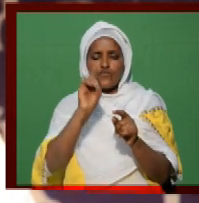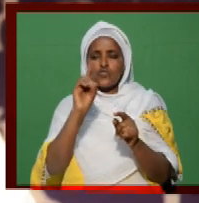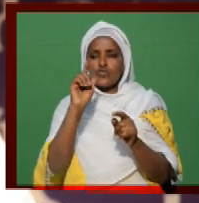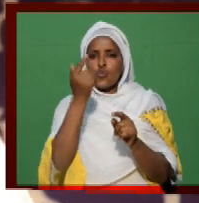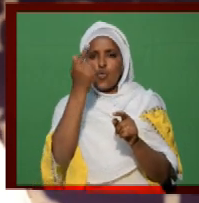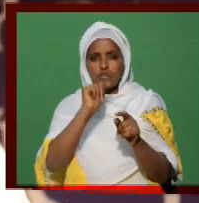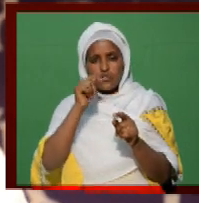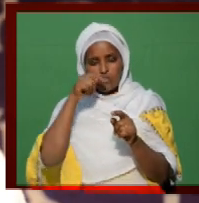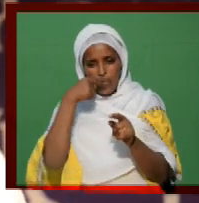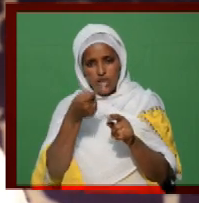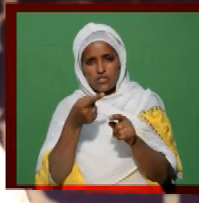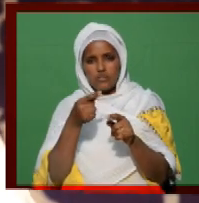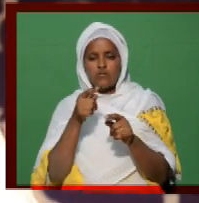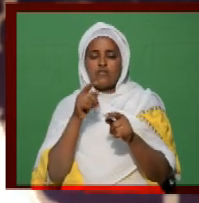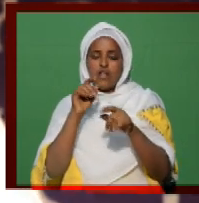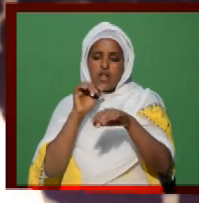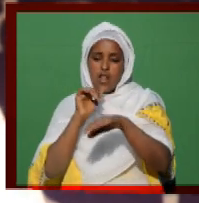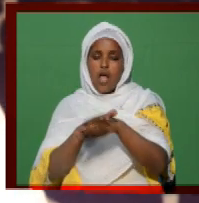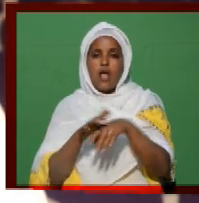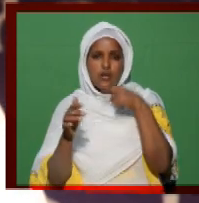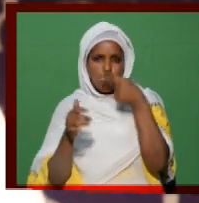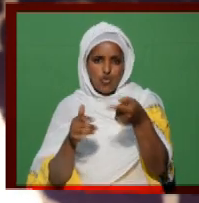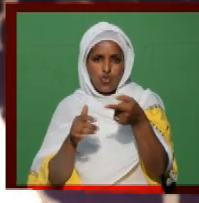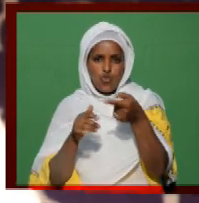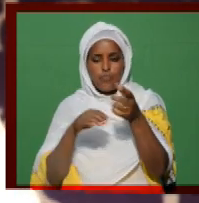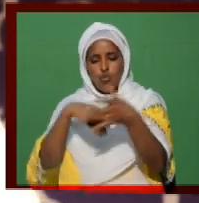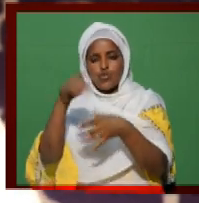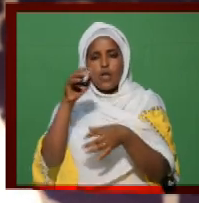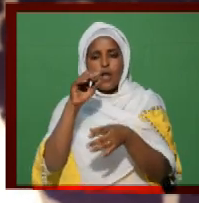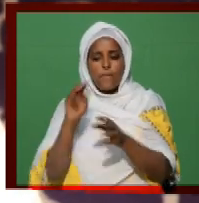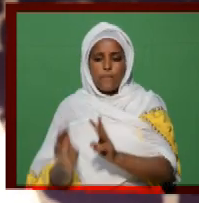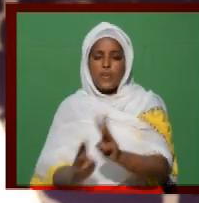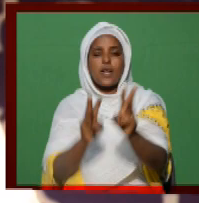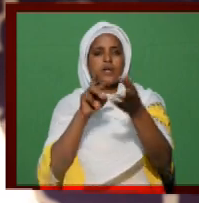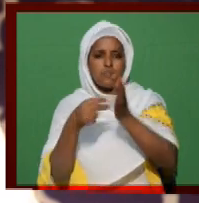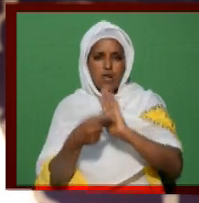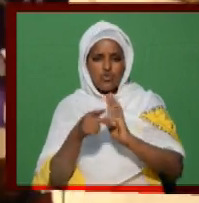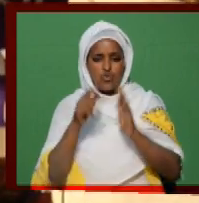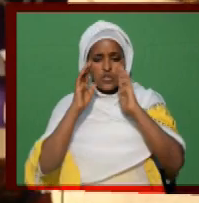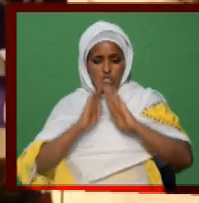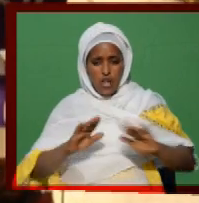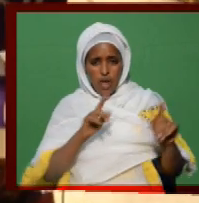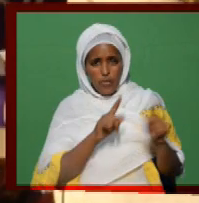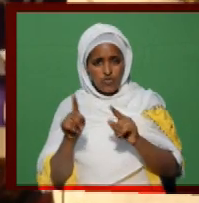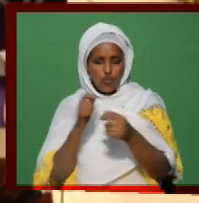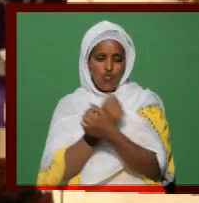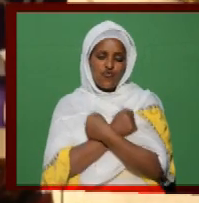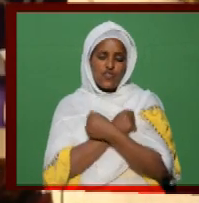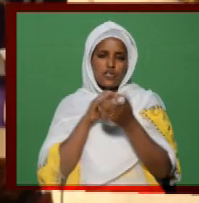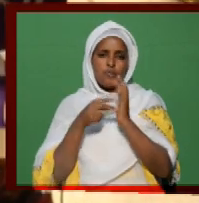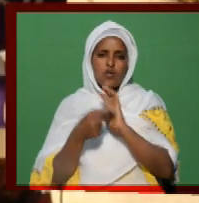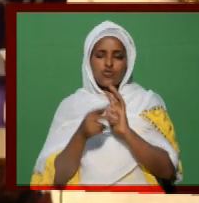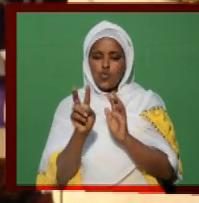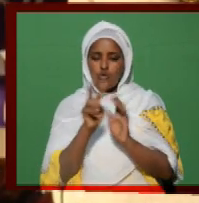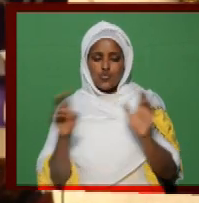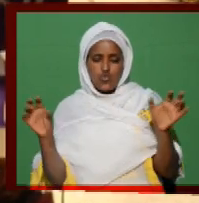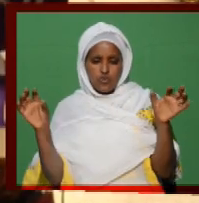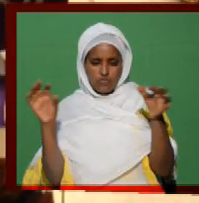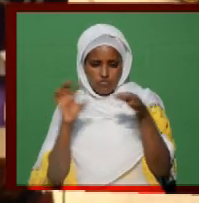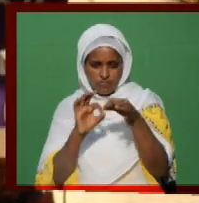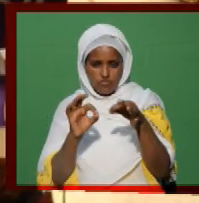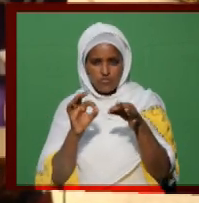ማለት ፈነወላከ ብሎ የሚወጣ ምይላድ እንለዋለን፣ መንገድ ማለት ነው። ሰላም ደግሞ ፍቅር ማለት ነው።